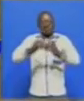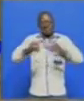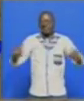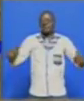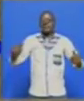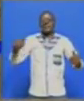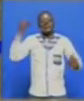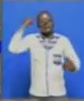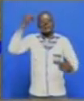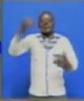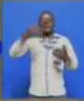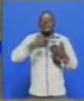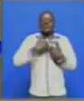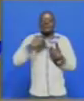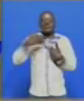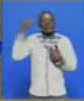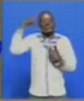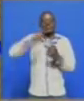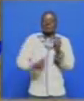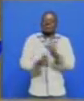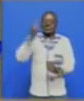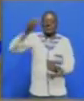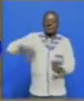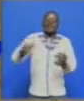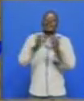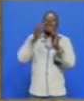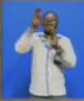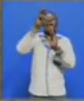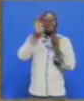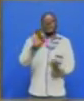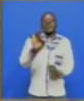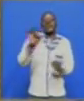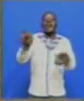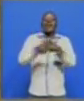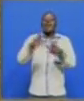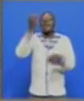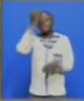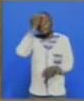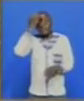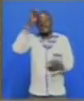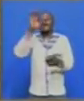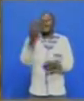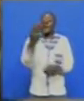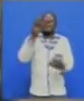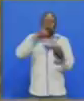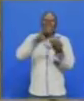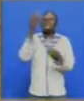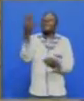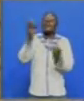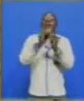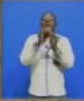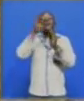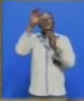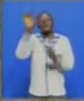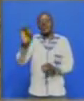Si l'homme c'est 4 plus 4 égale 8, la femme aussi c'est 4 plus 4 égale 8. Où est